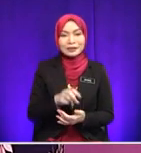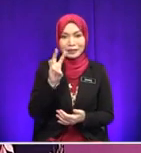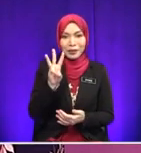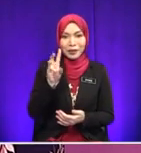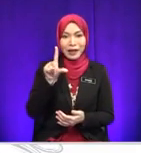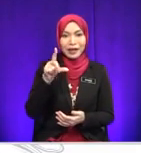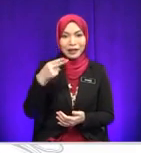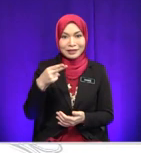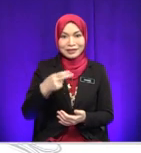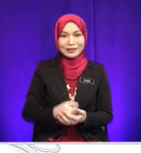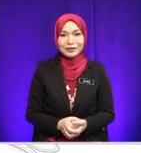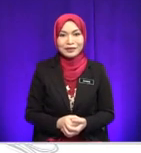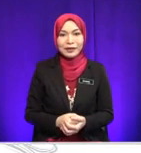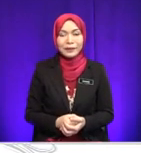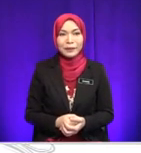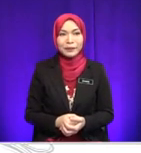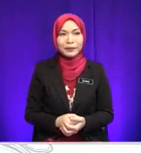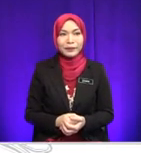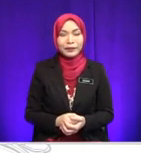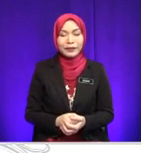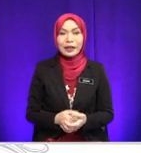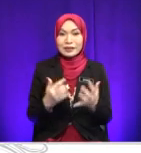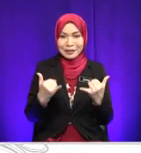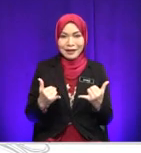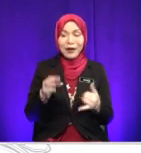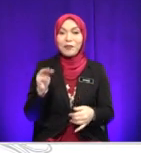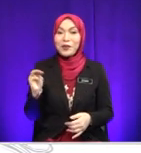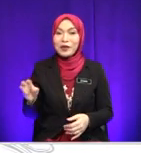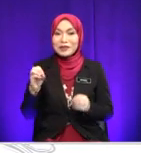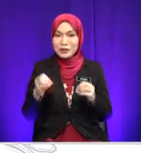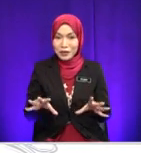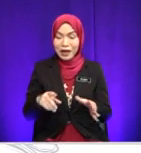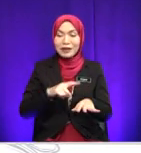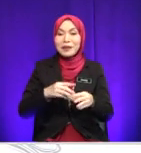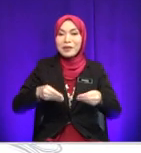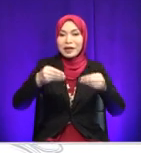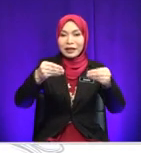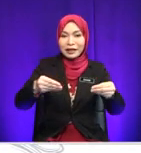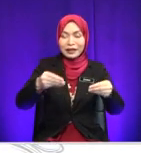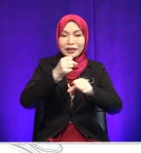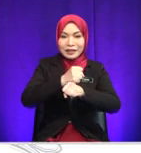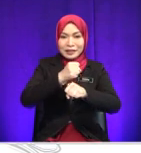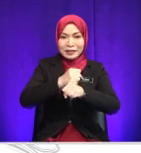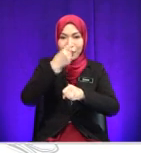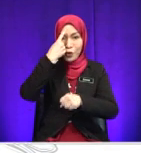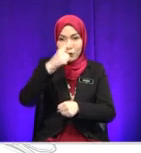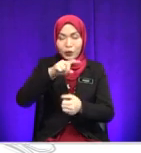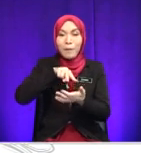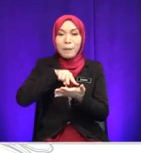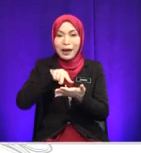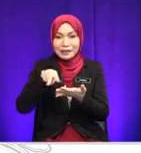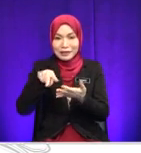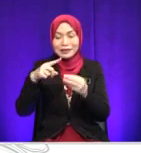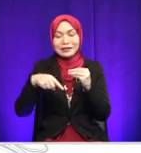anak-anak Seri Mulia ini sudah diberi tugasan untuk membaca melalui internet tentang Kementerian Luar Negeri ini.